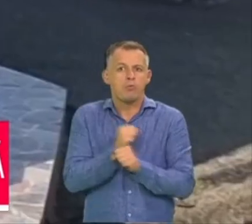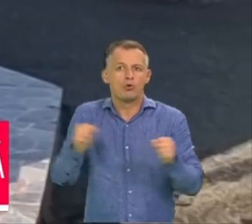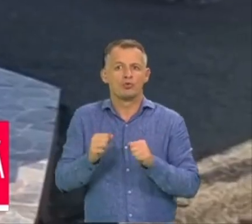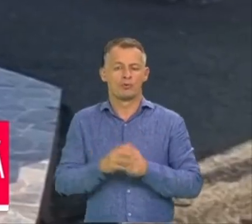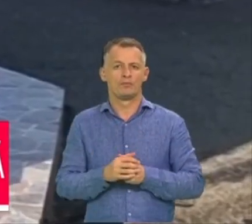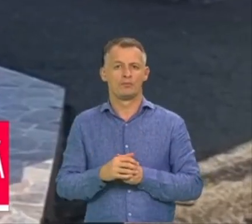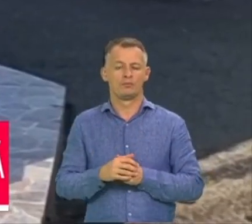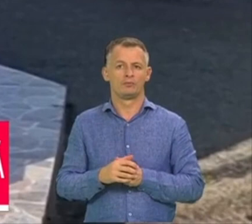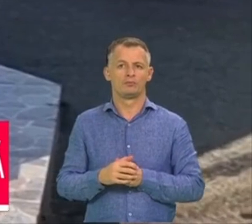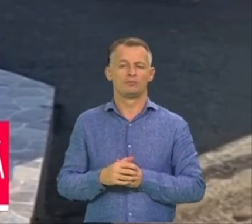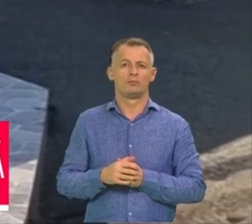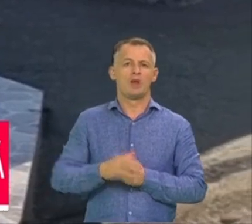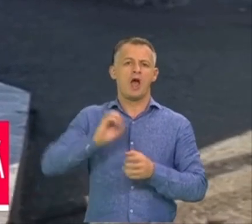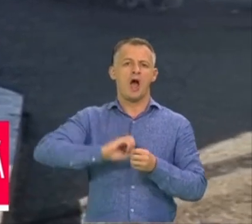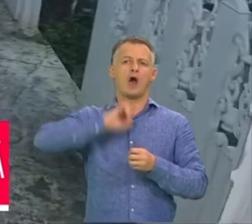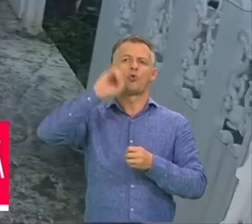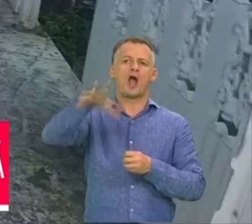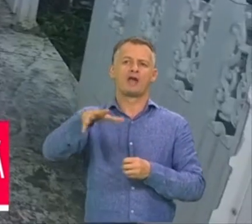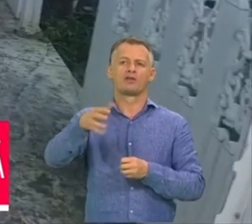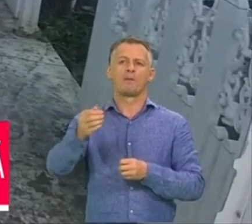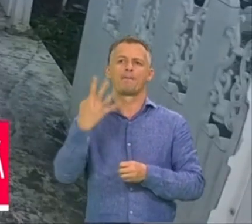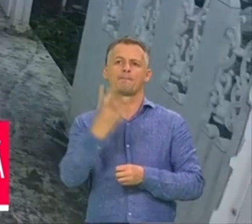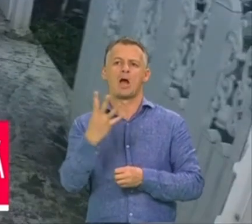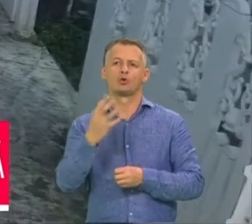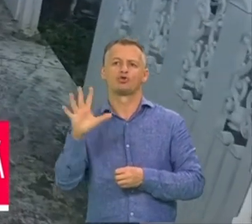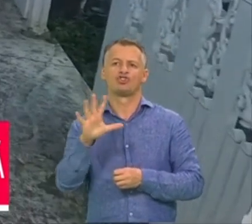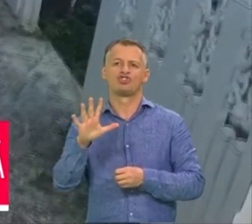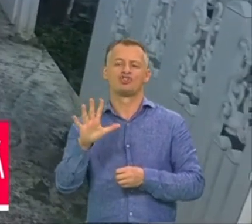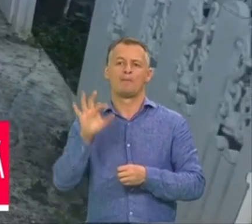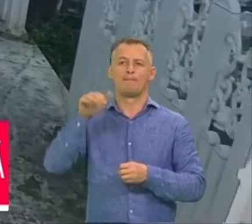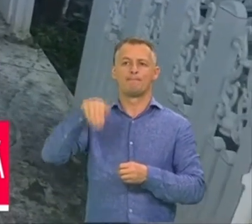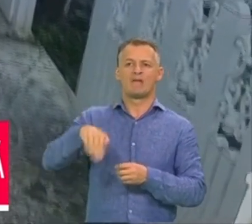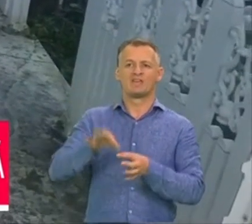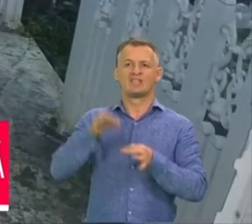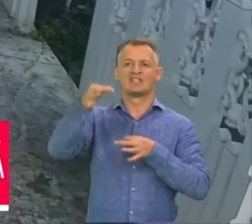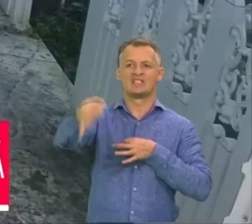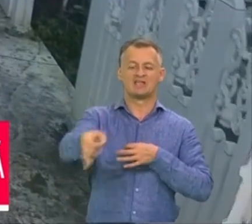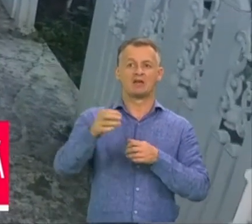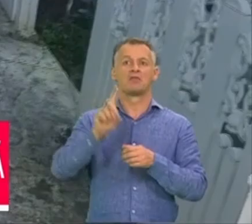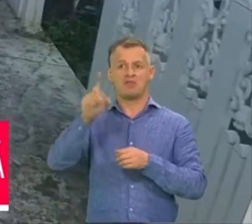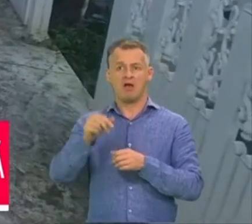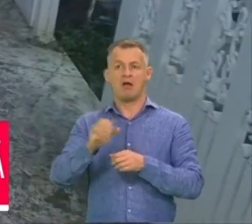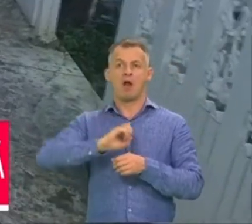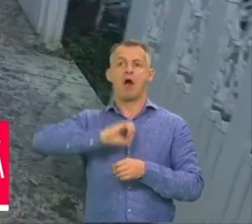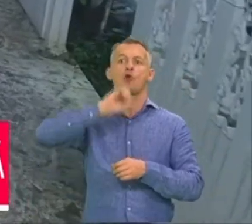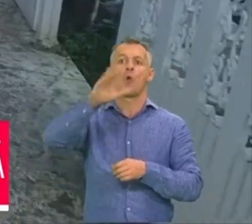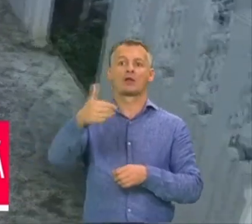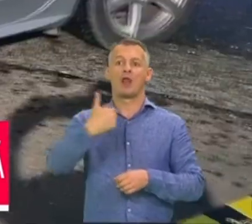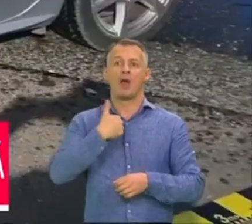Îl aruncă la 4-5 metri de motocicletă. Da, de acolo, de la unii trece persoana aia, îl aruncă la mine în casă și de